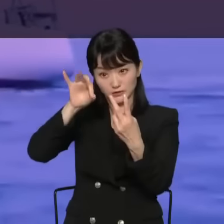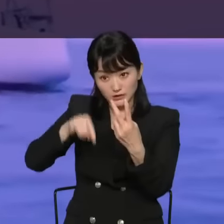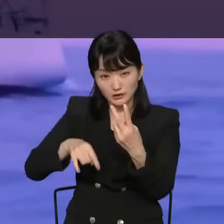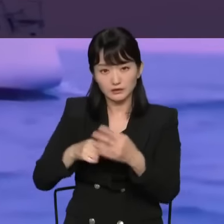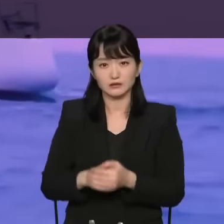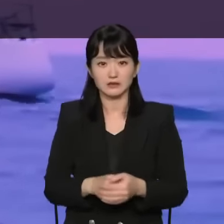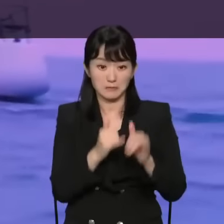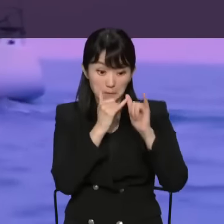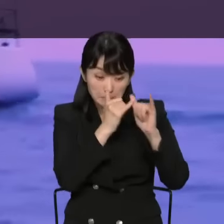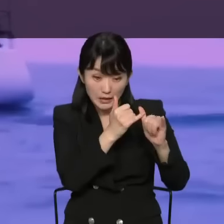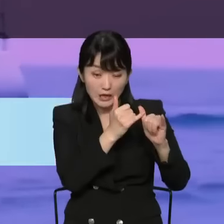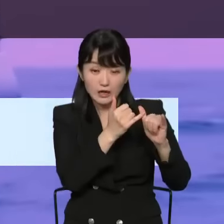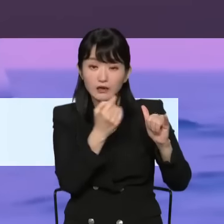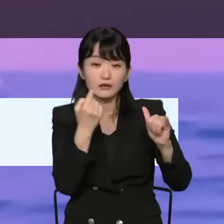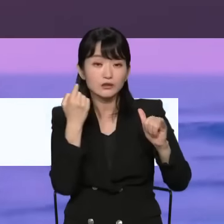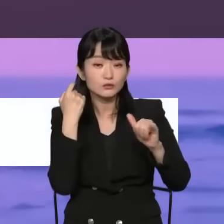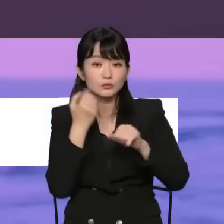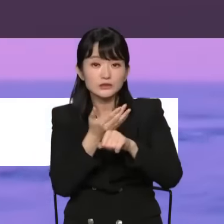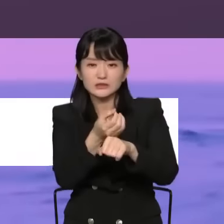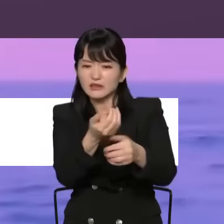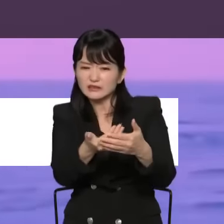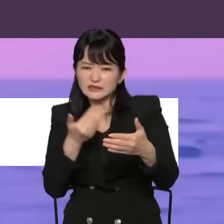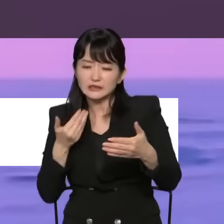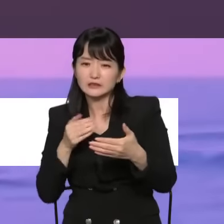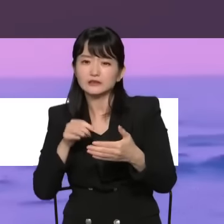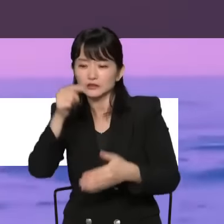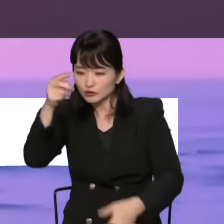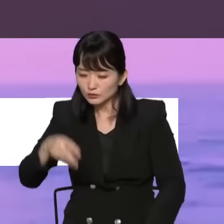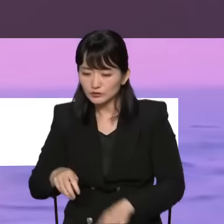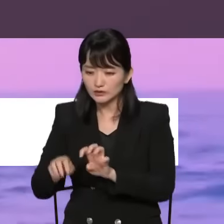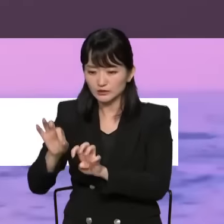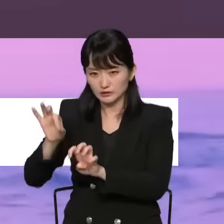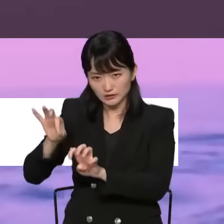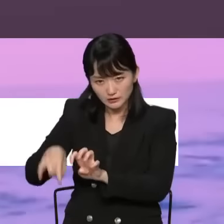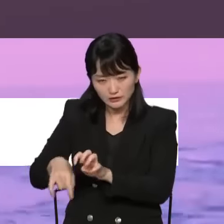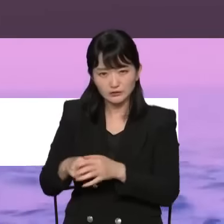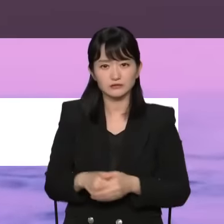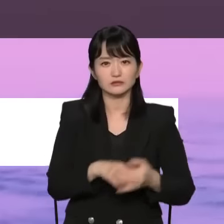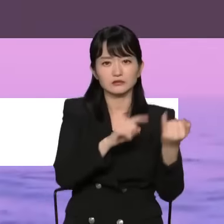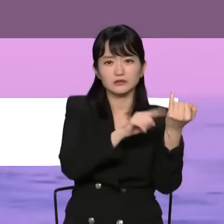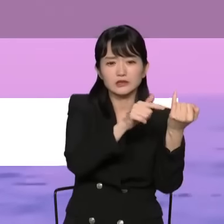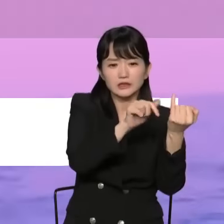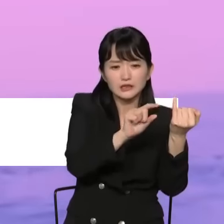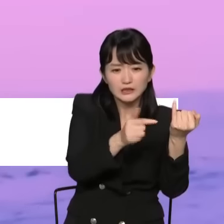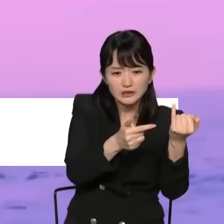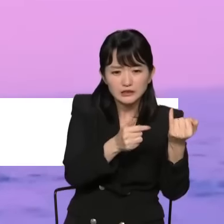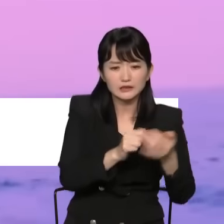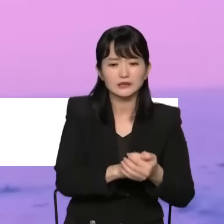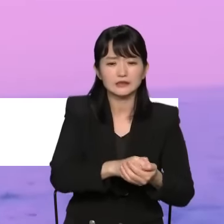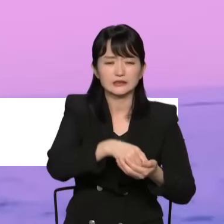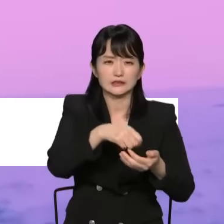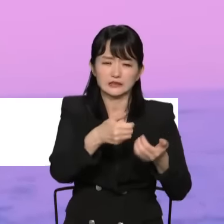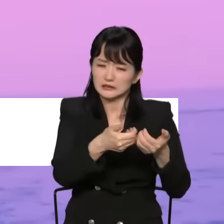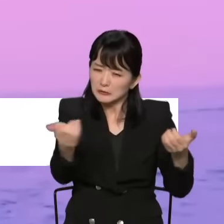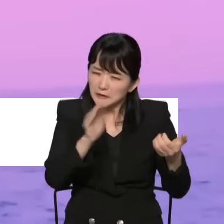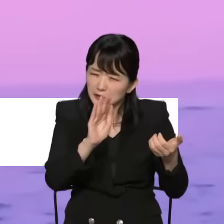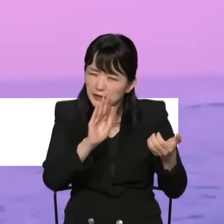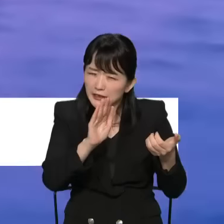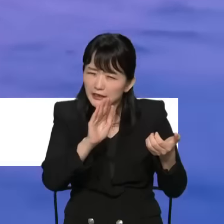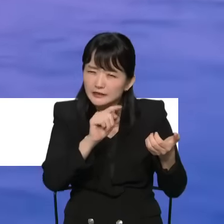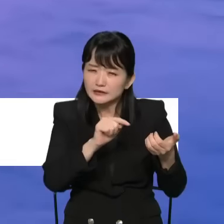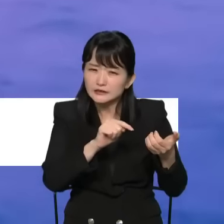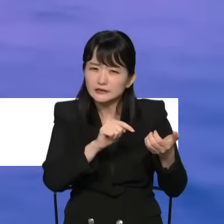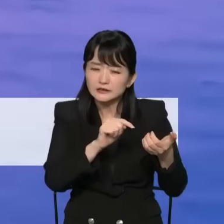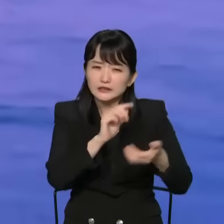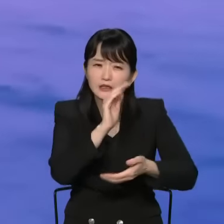소식이 전해지기 전에는 40위권이었습니다. 한강이 소설 작별하지 않는다 초고를 완성한 뒤 이 노래를 듣고